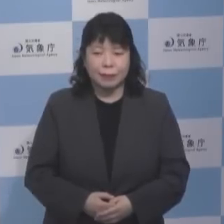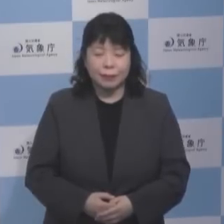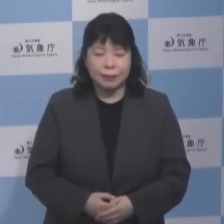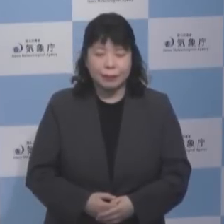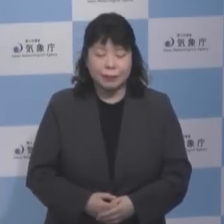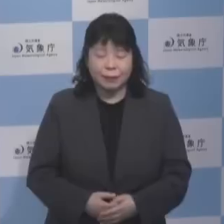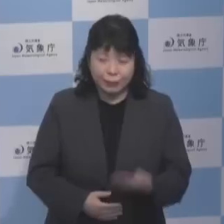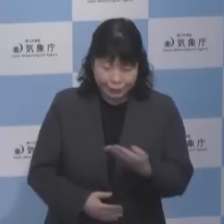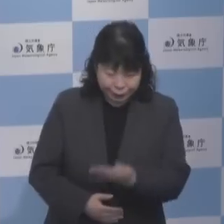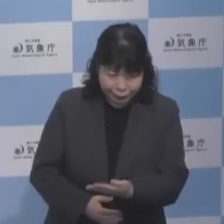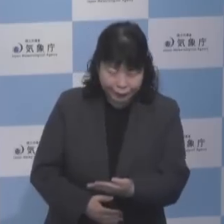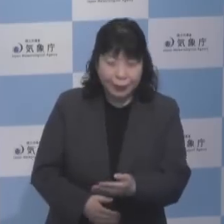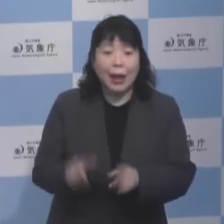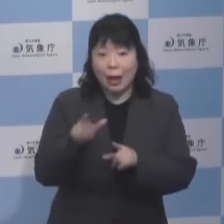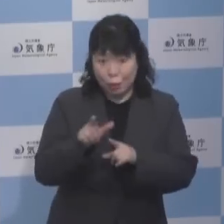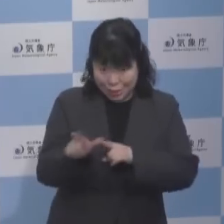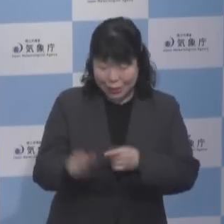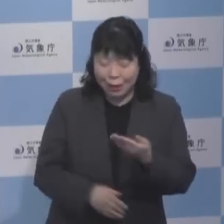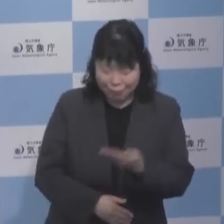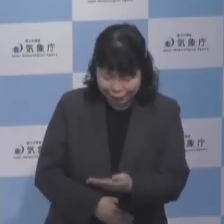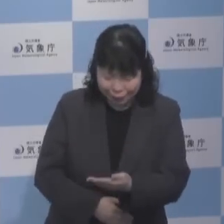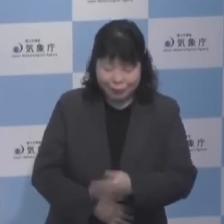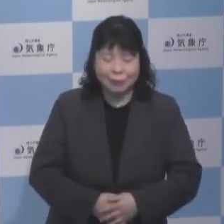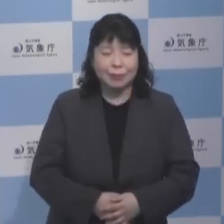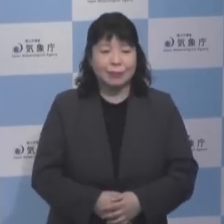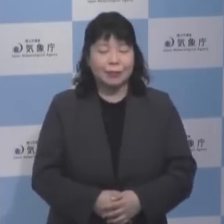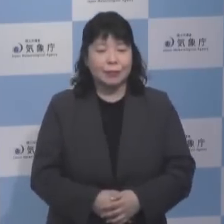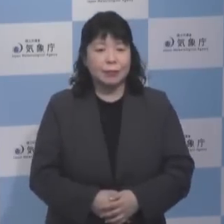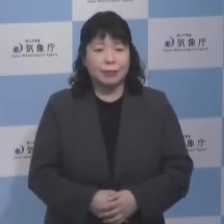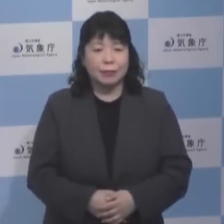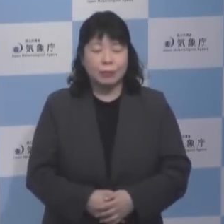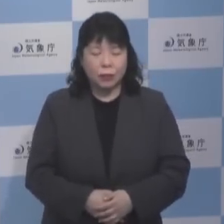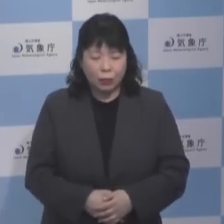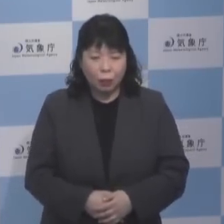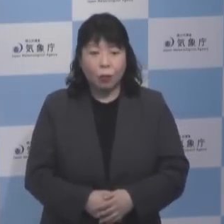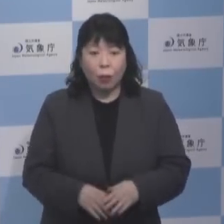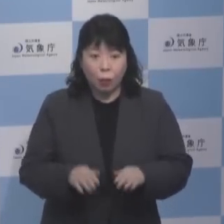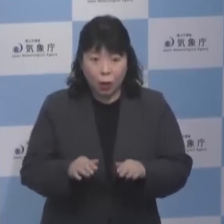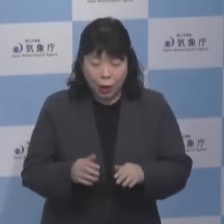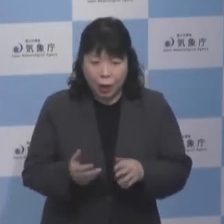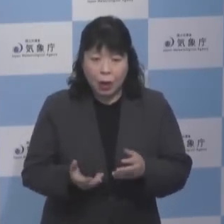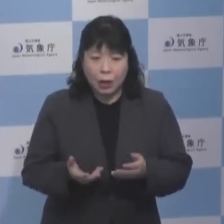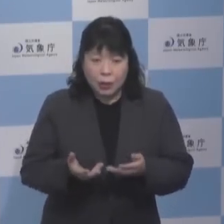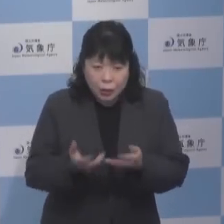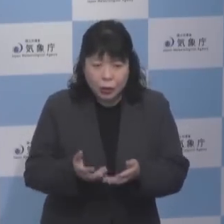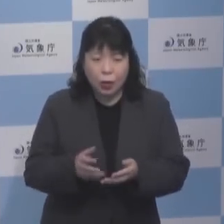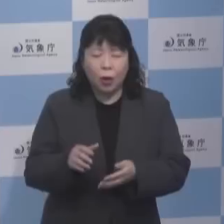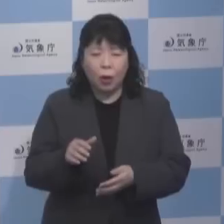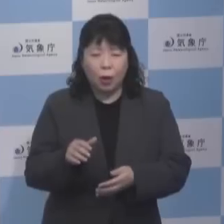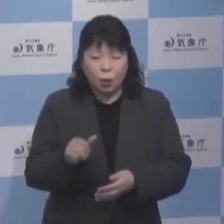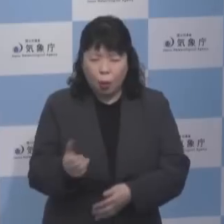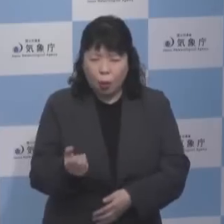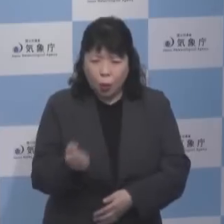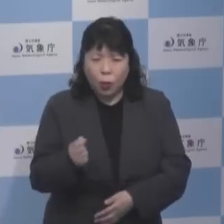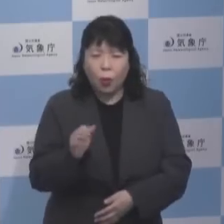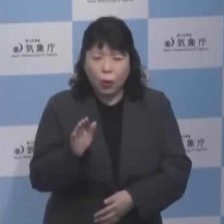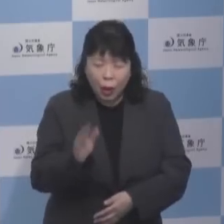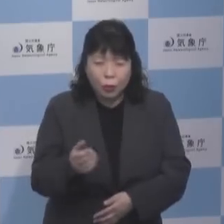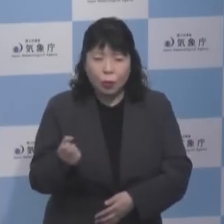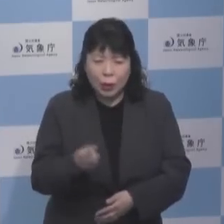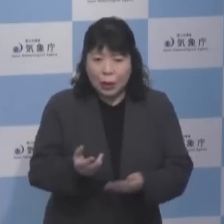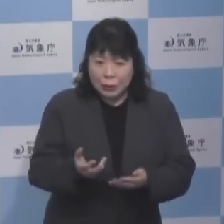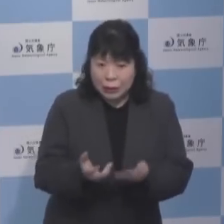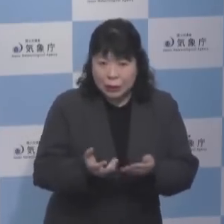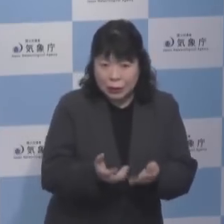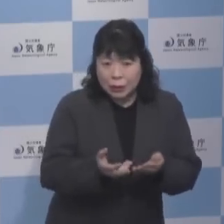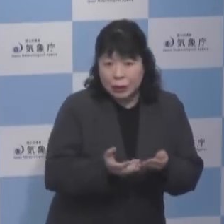はい、NHK の徳田です。はい、今回の6強の後もですね、地震が続いています。これから夜間の時間帯になりますので、